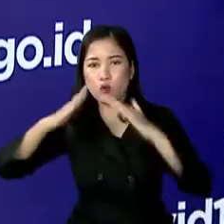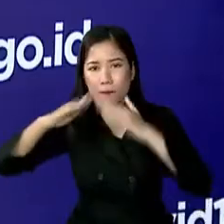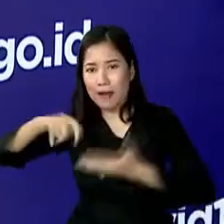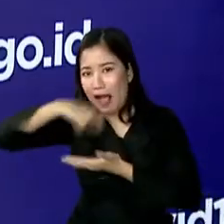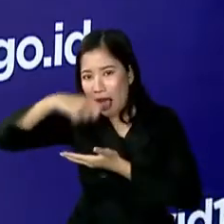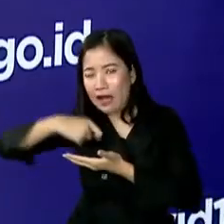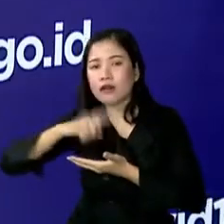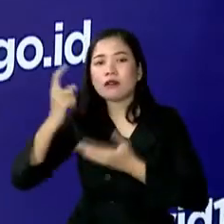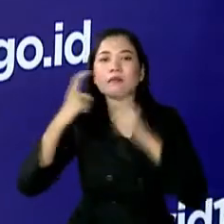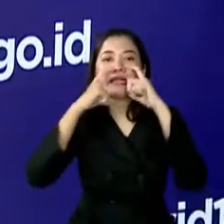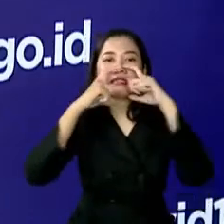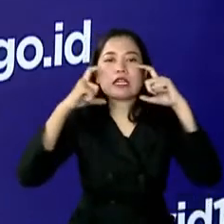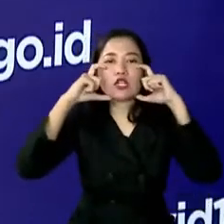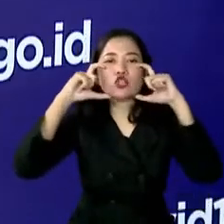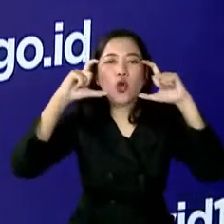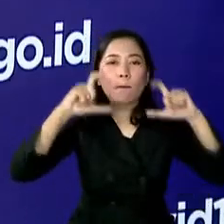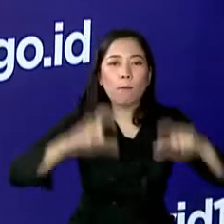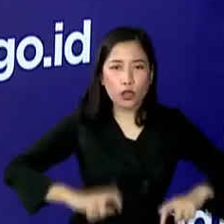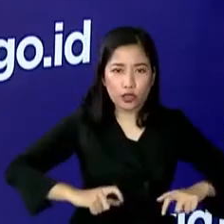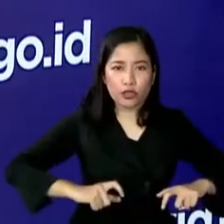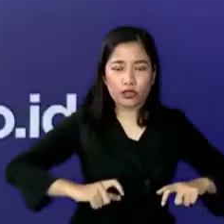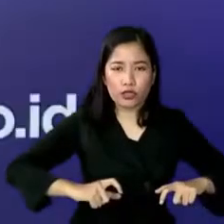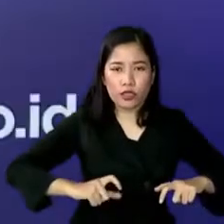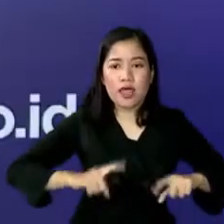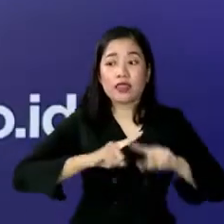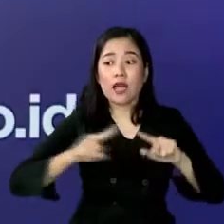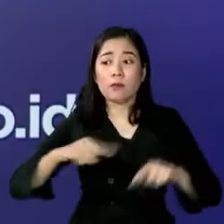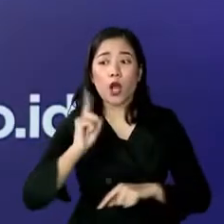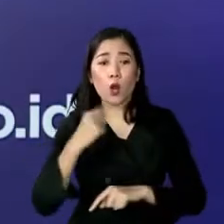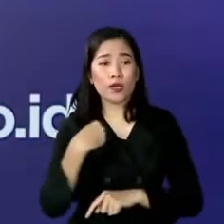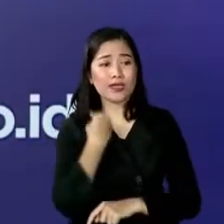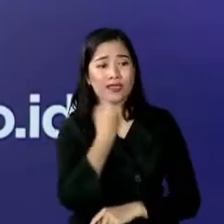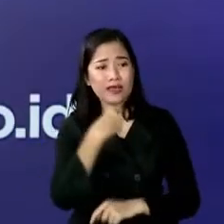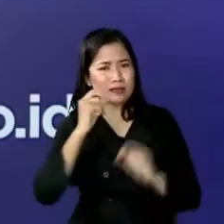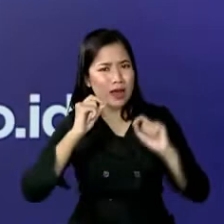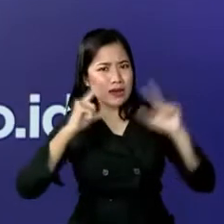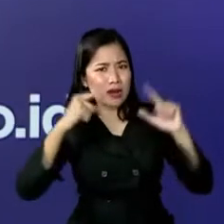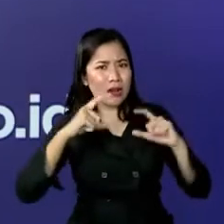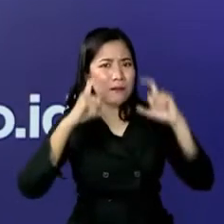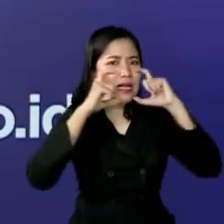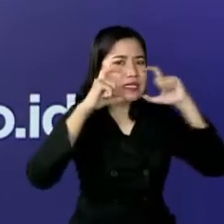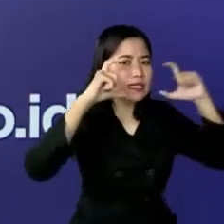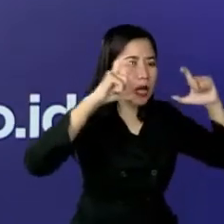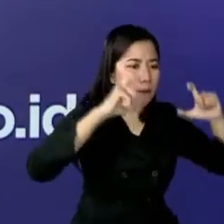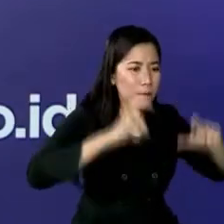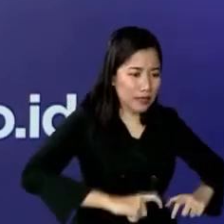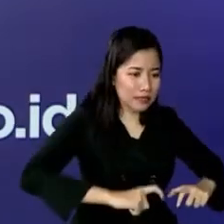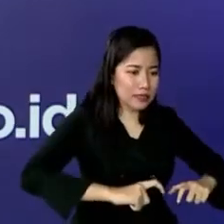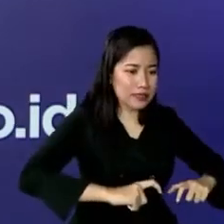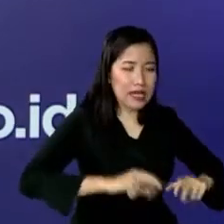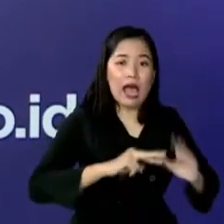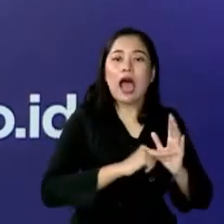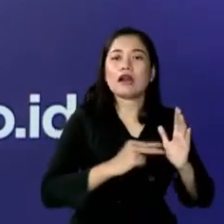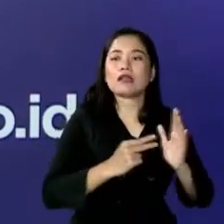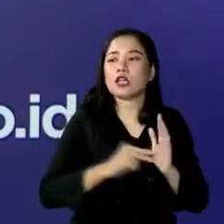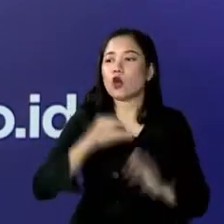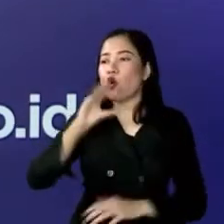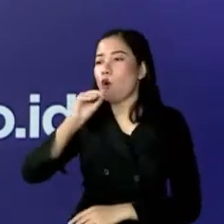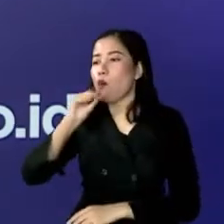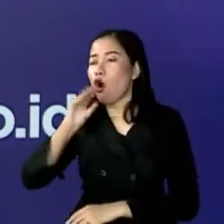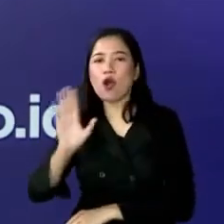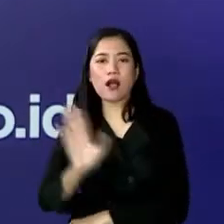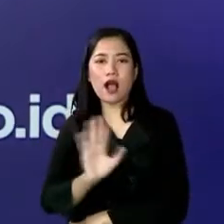Akankah nantinya makan tapi kalau kita sadar bahwa begitu saya membuka Master maka saya tidak bicara